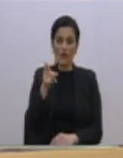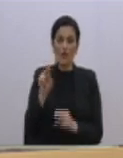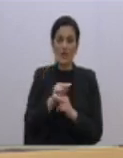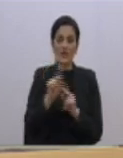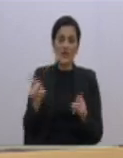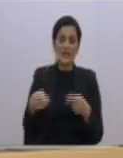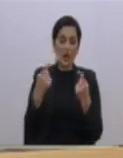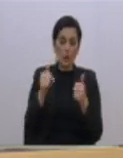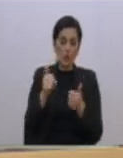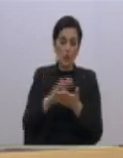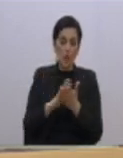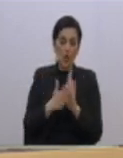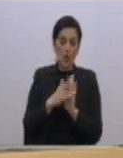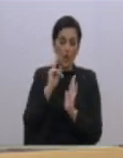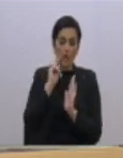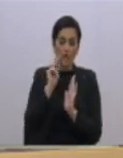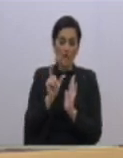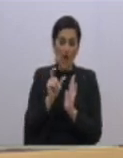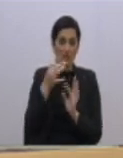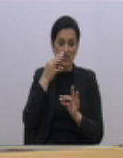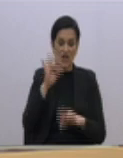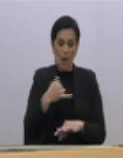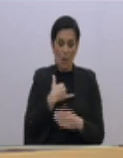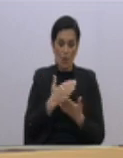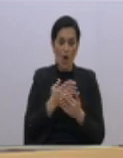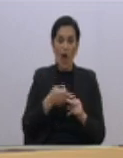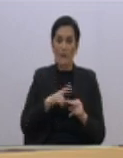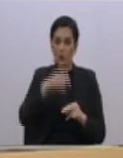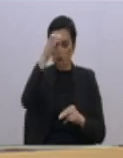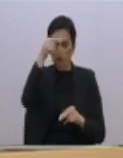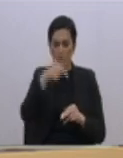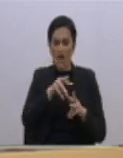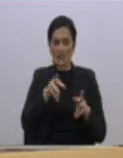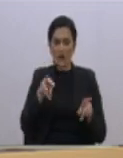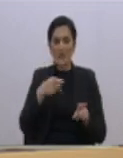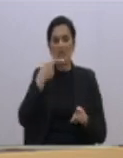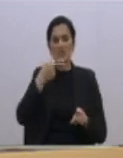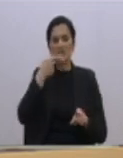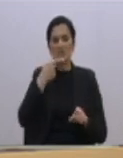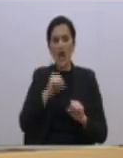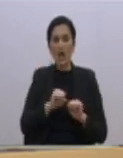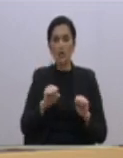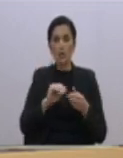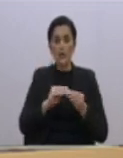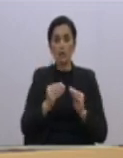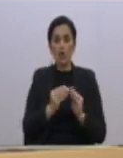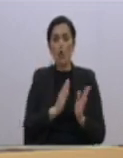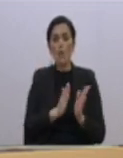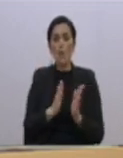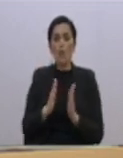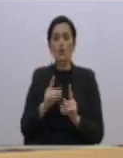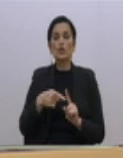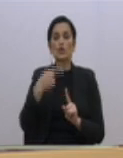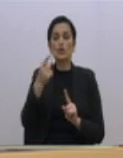რეაბილიტაცია და რავადაში ამის გამოცდილება გვაქვს, ამიტომაც არ შეიძლება განათლების სამინისტრო იძახდეს, რომ ამ პრობლემას მოაგვარებს მას შემდეგ,